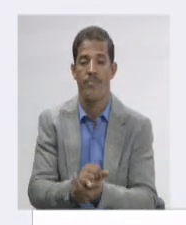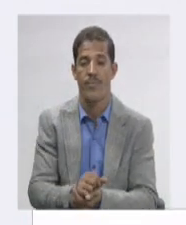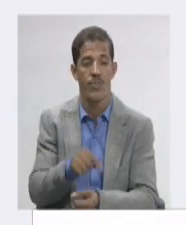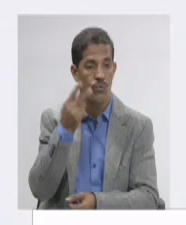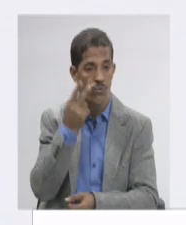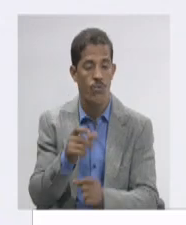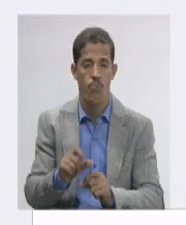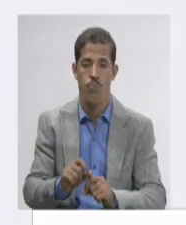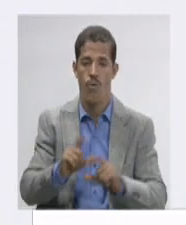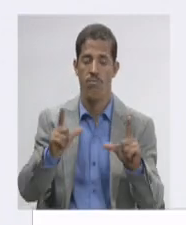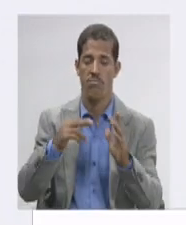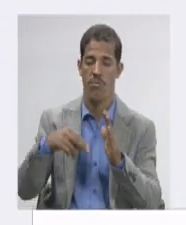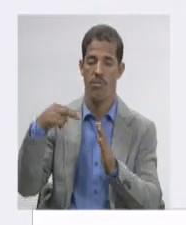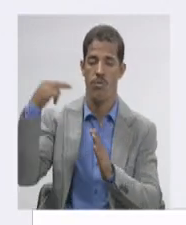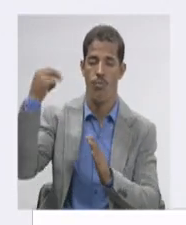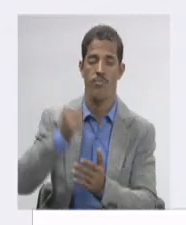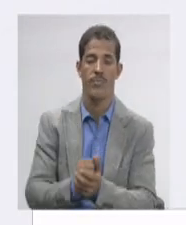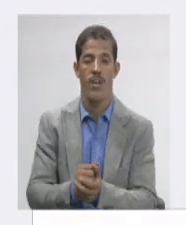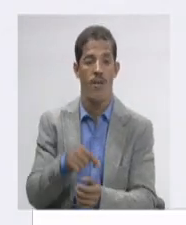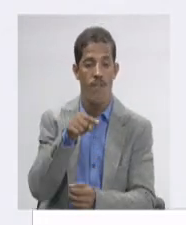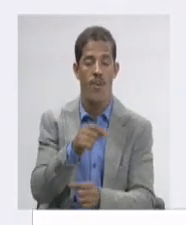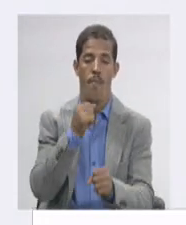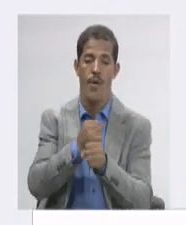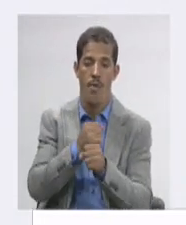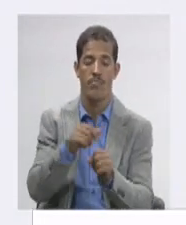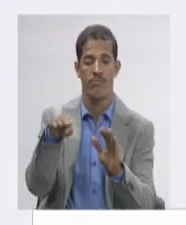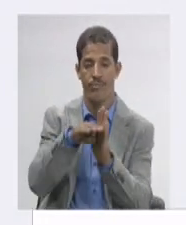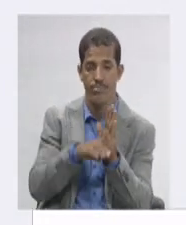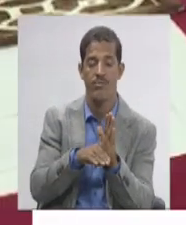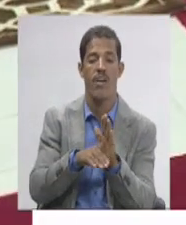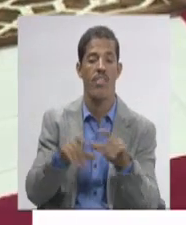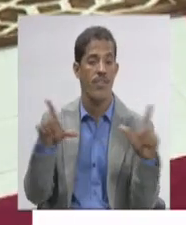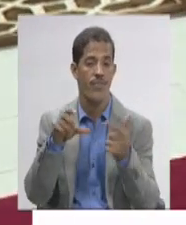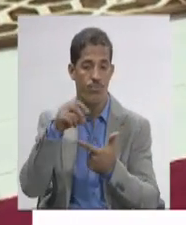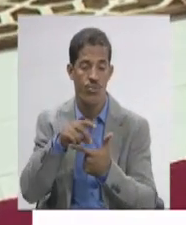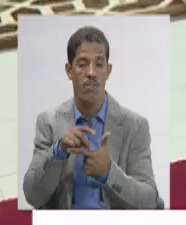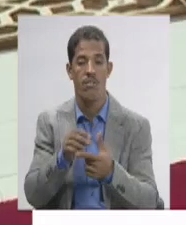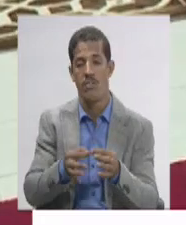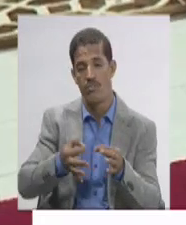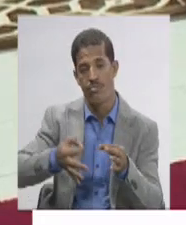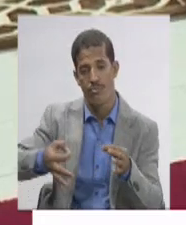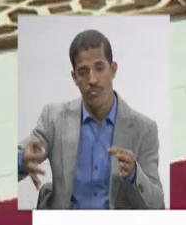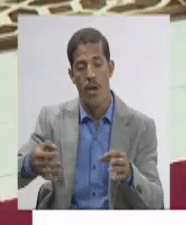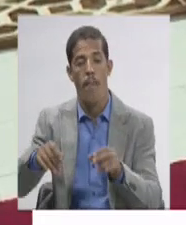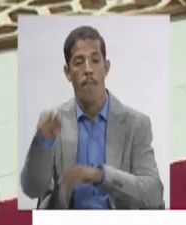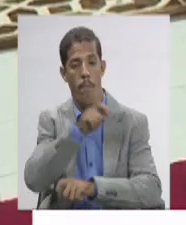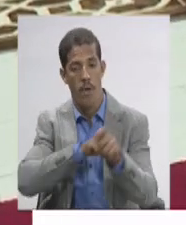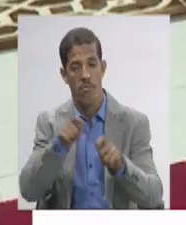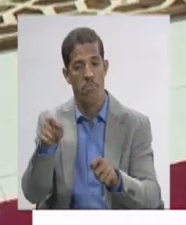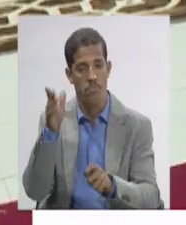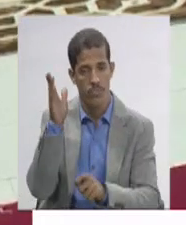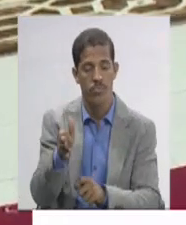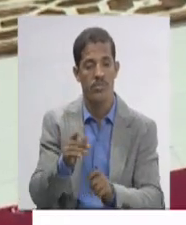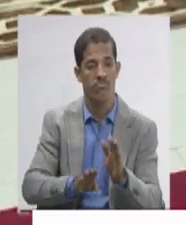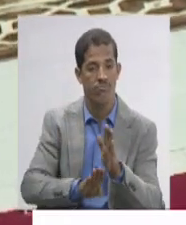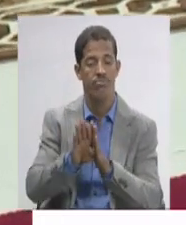للتطور المشهود لمسا طرها البرامجيه الرمضانيه شكلا ومضمونا وفي قدرتها على تكريف